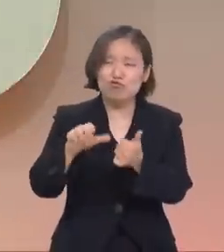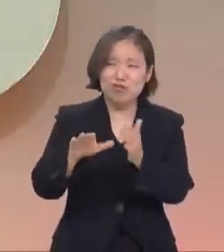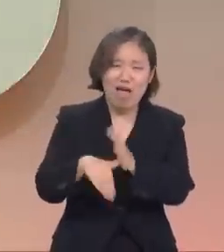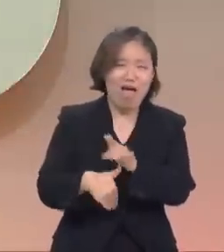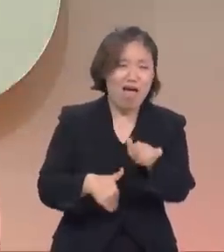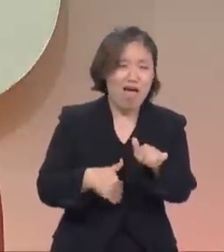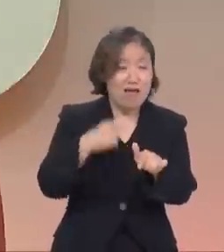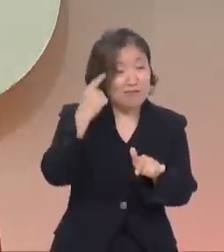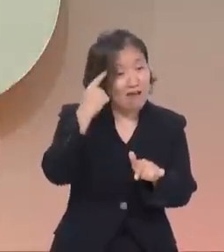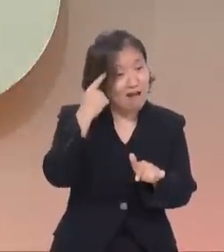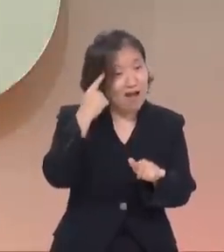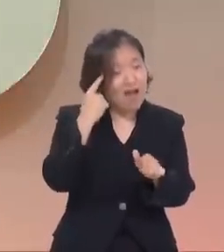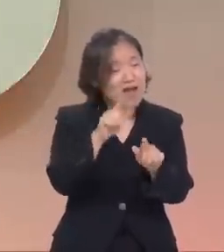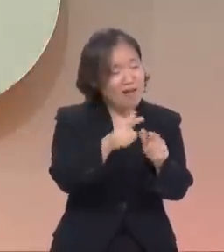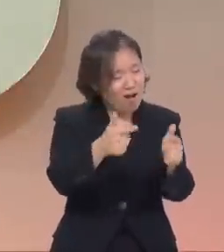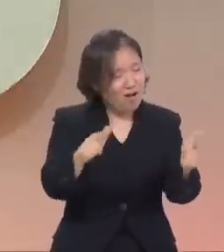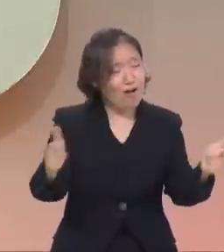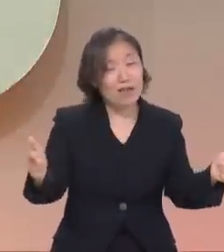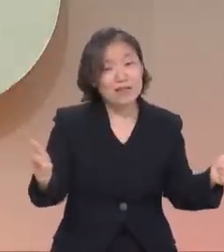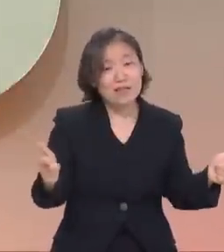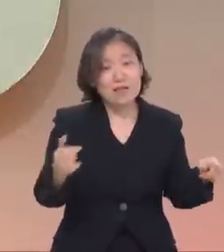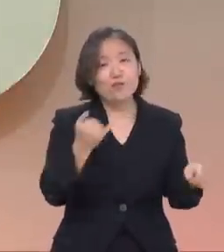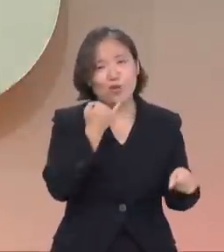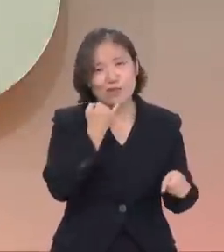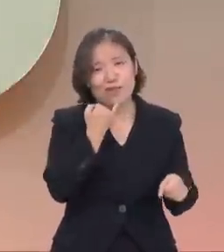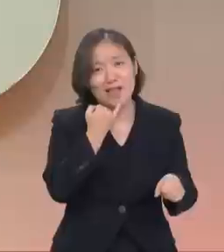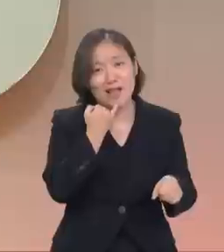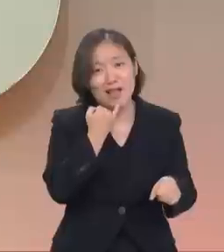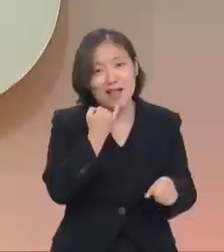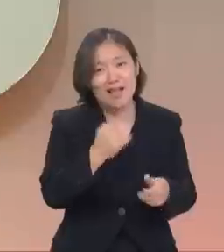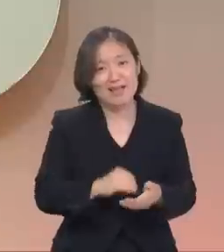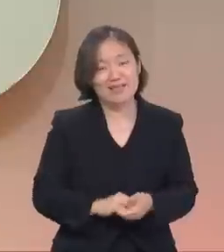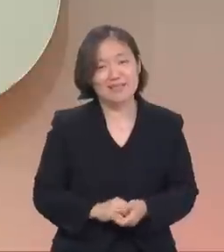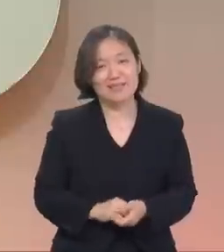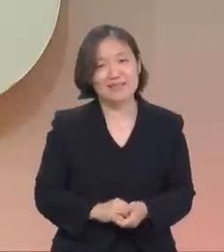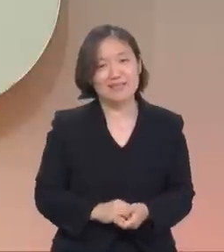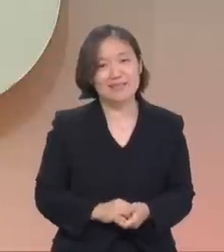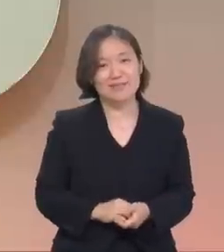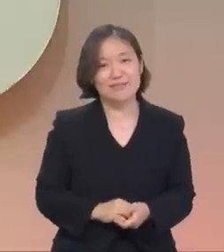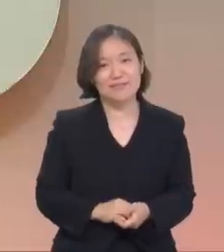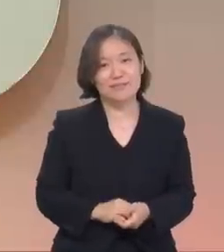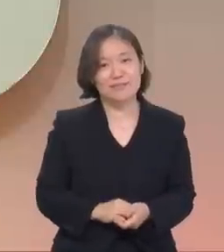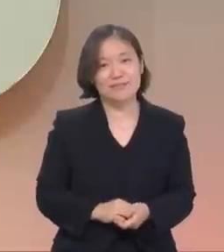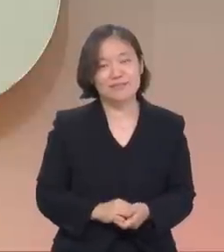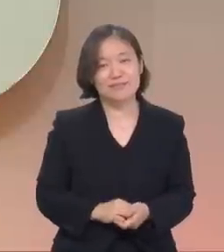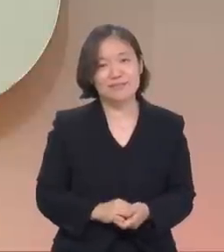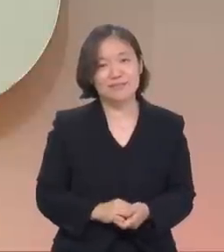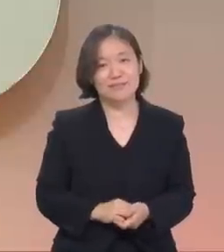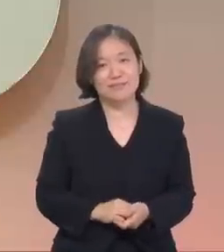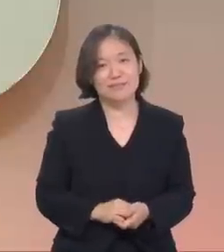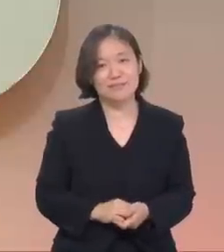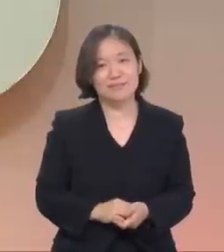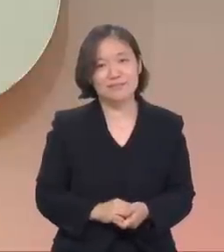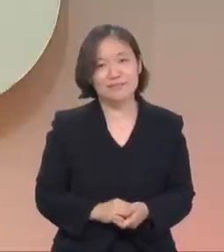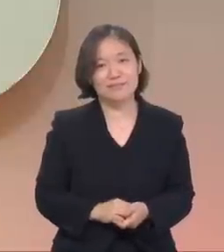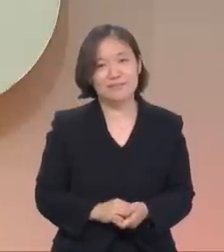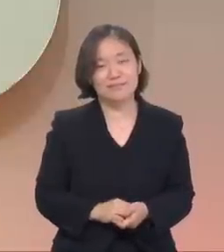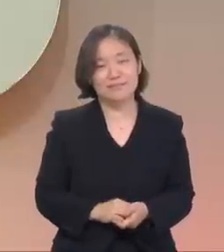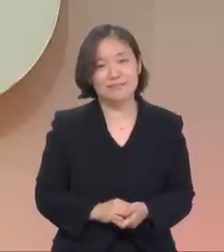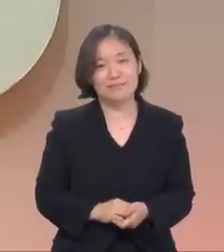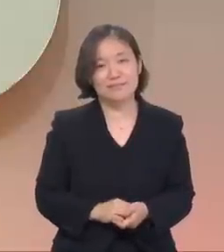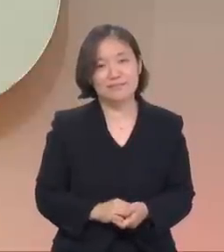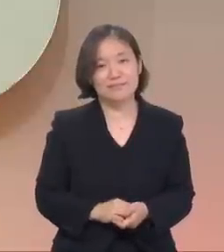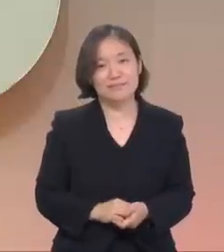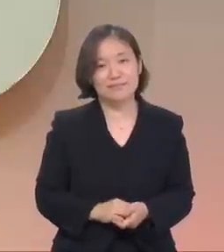뭐 여러 가지 생각하면서 떠올리면서 세상을 이렇게 이제 이별을 할 수가 있겠죠 다 사람들마다